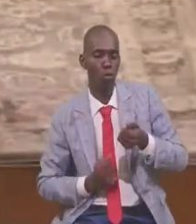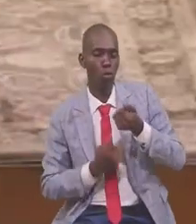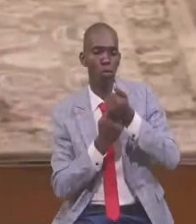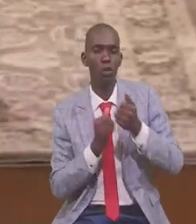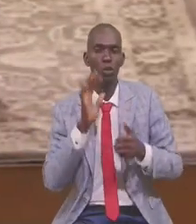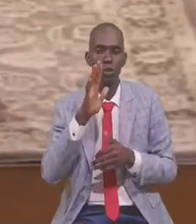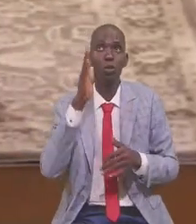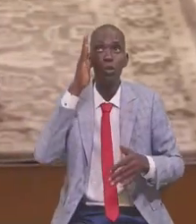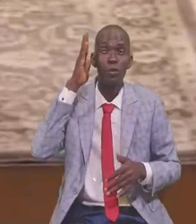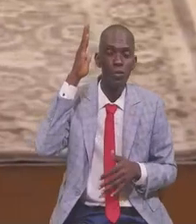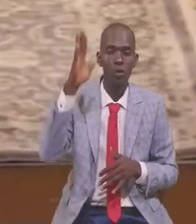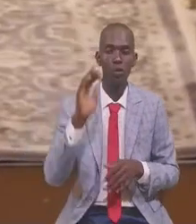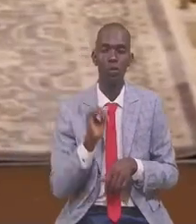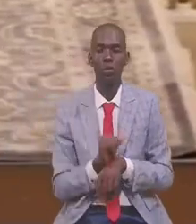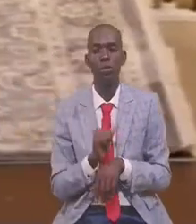2 Rois 2,